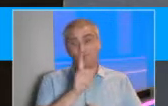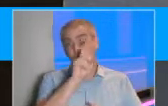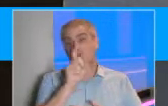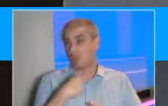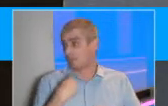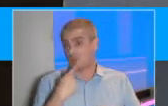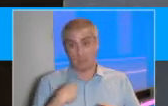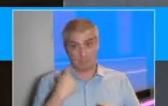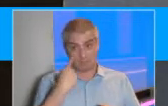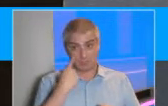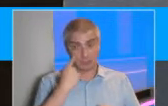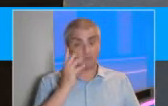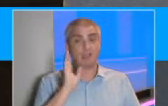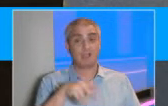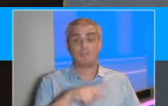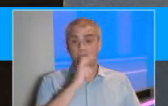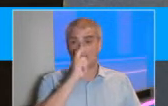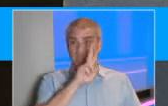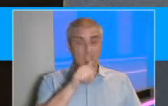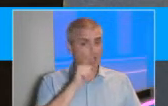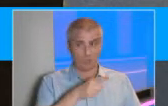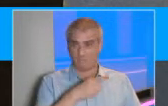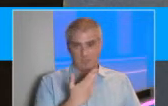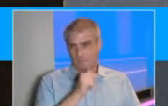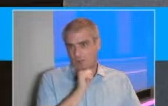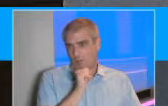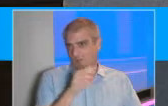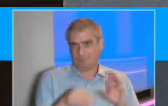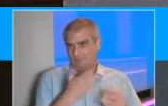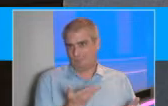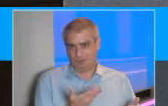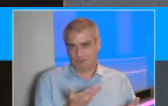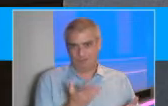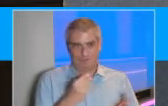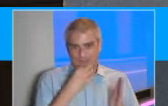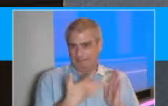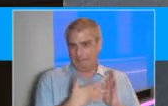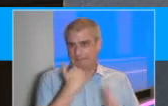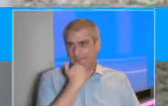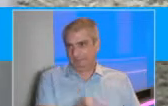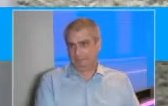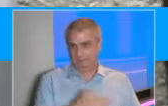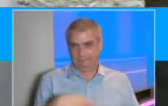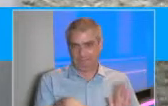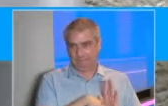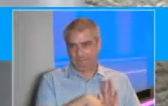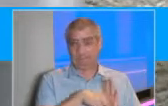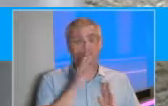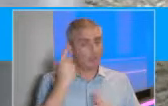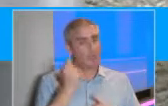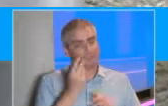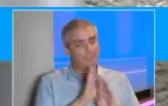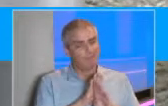להגיד לכם שאני מתרשם שגם בכחול לבן, שאין להם אינטרס באמת ללכת לבחירות, עם הסקרים הלא מפרגנים, למרות שהייתה